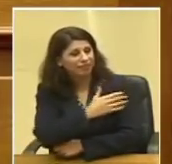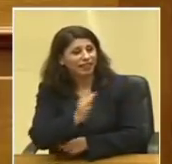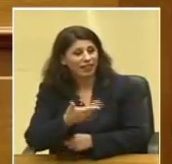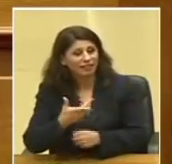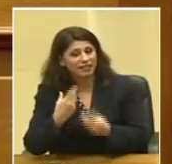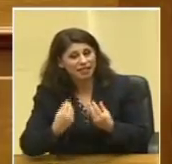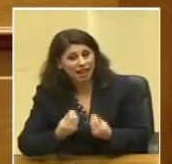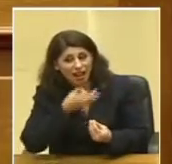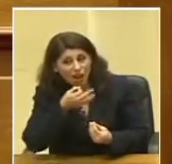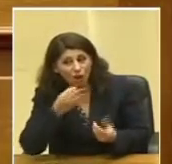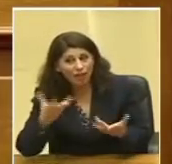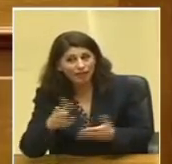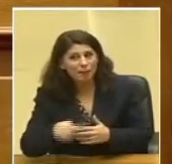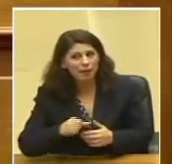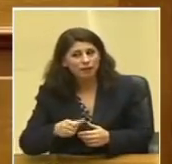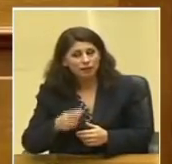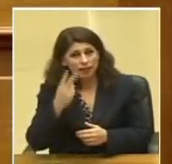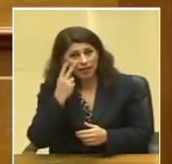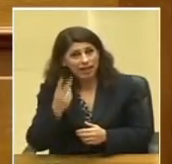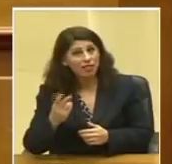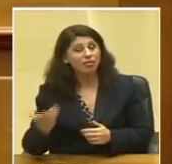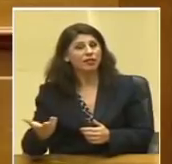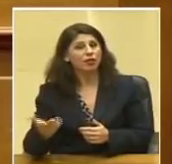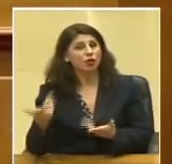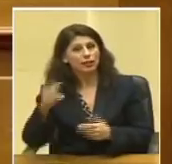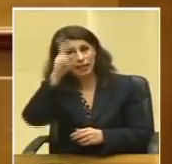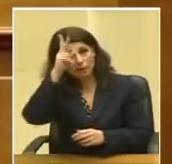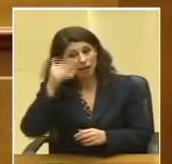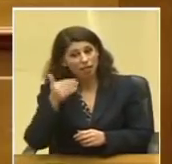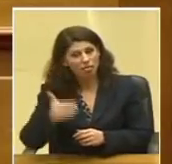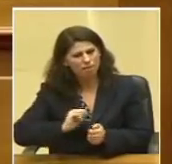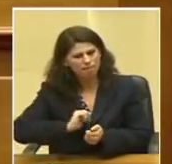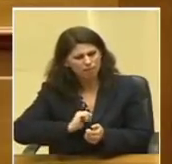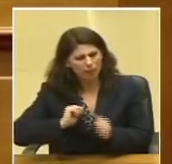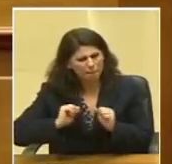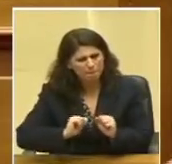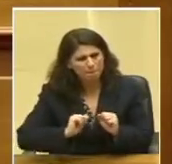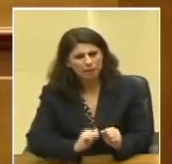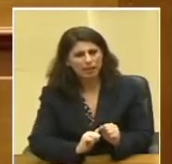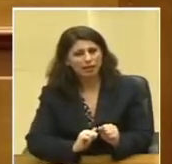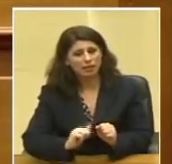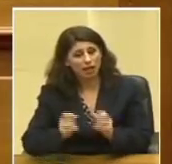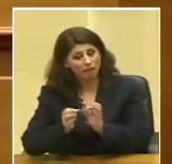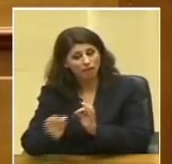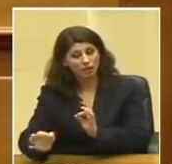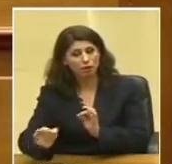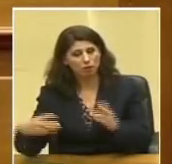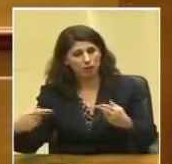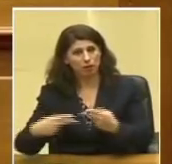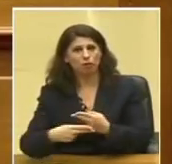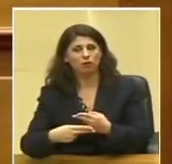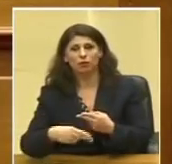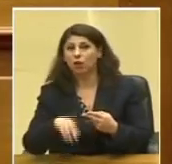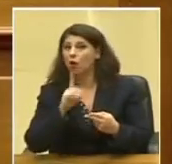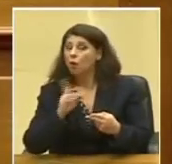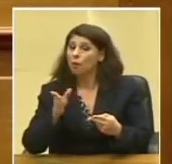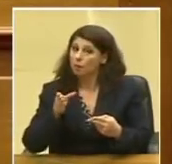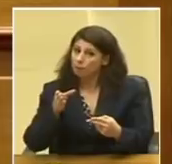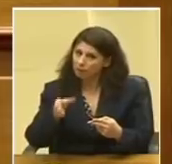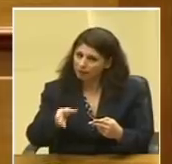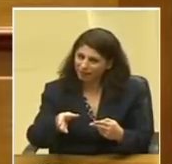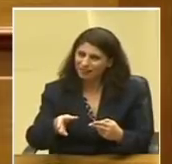δείχνει ότι η Γερμανία θα πιέσει για την εφαρμογή των περικοπών. Όπως πήγατε, έτσι